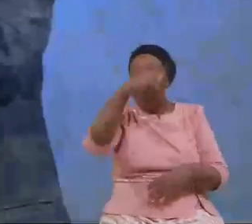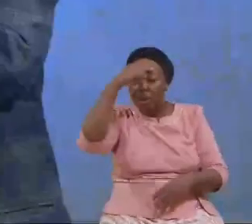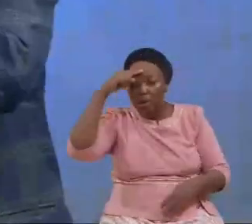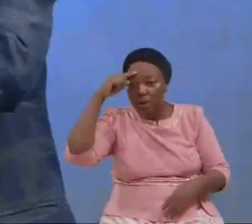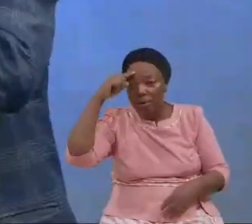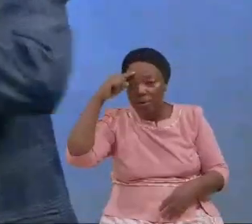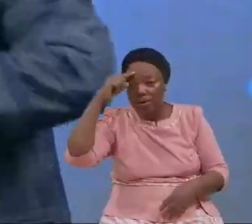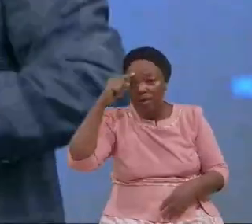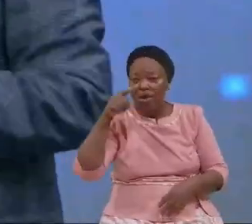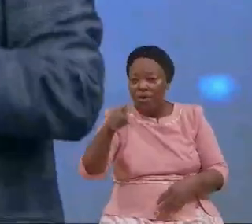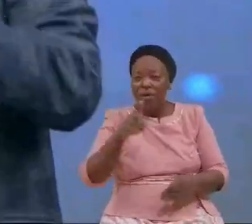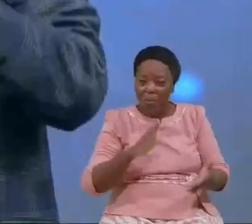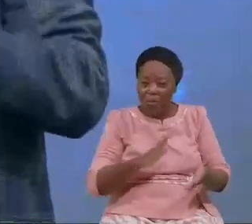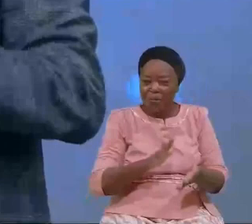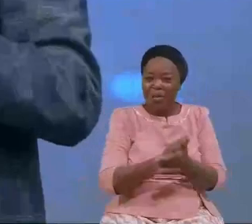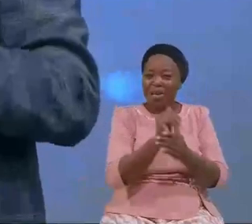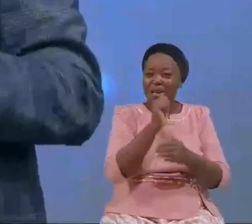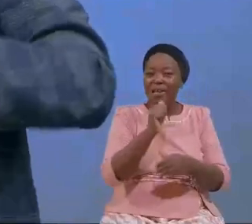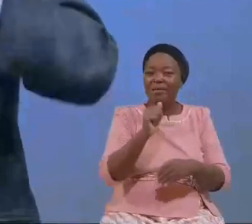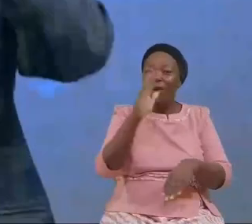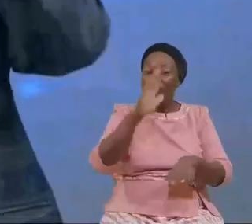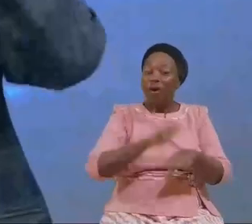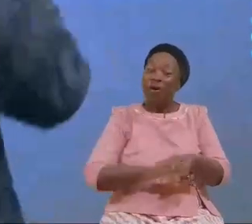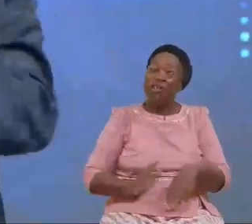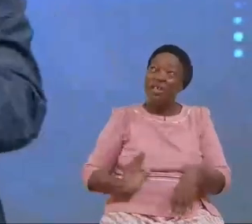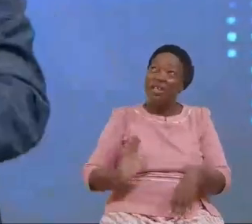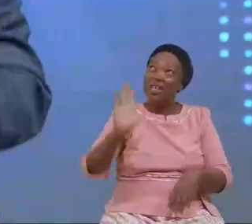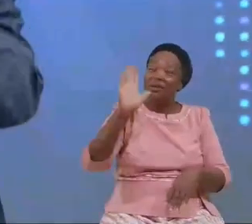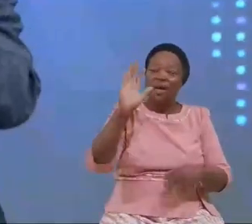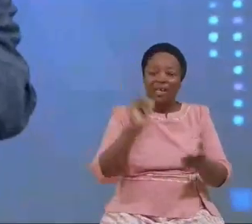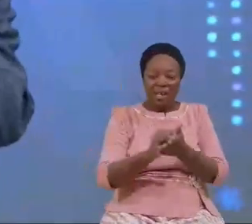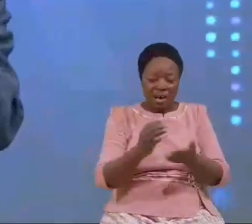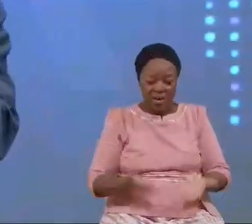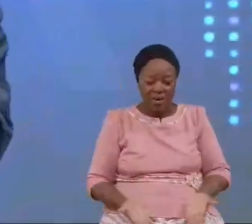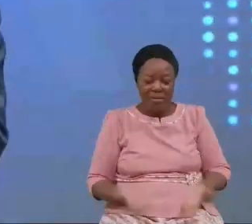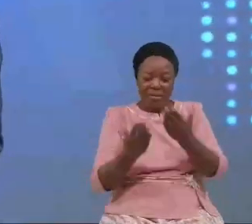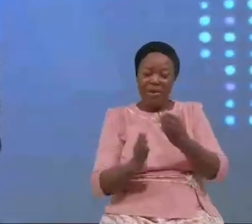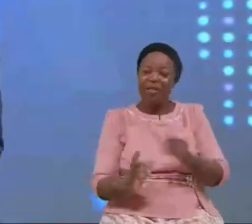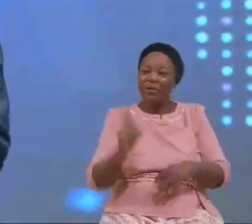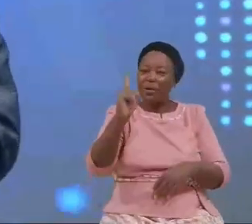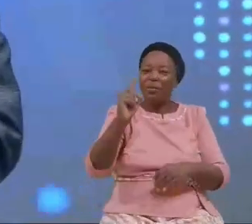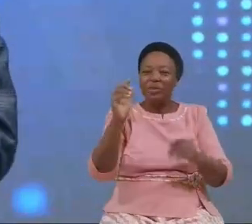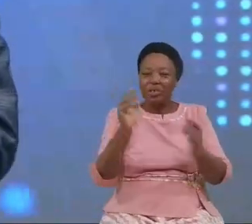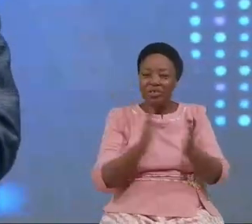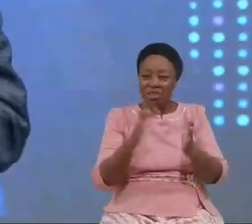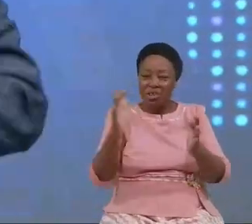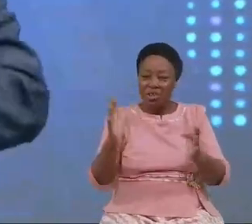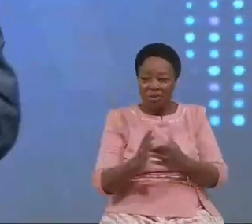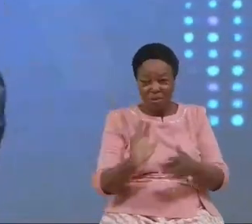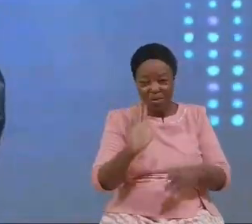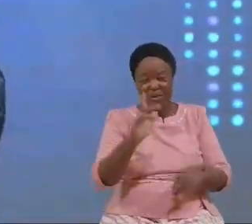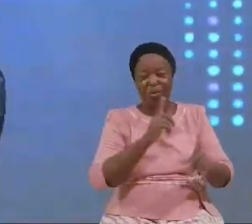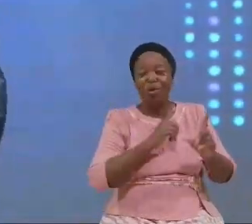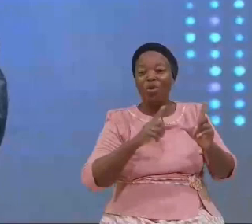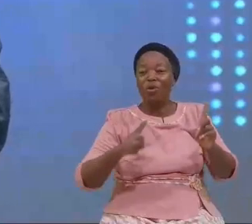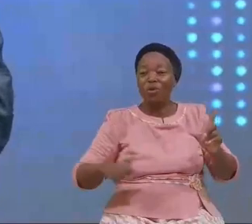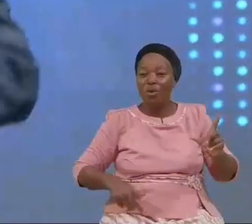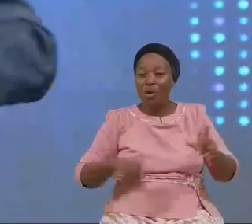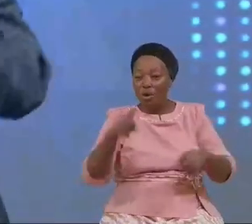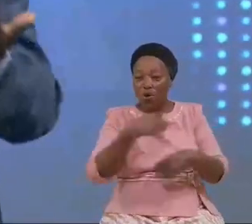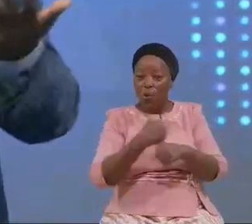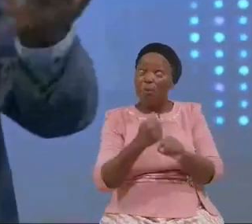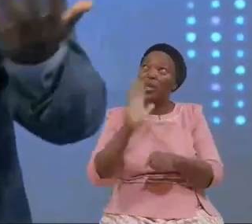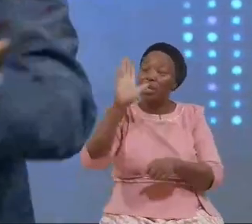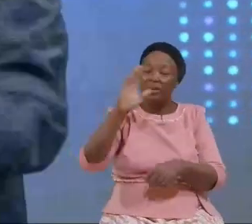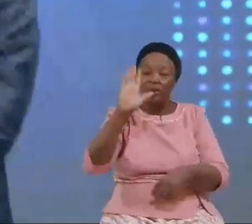parce que tu as cru tu crois en celui qui a ressuscité Jésus dans ton Seigneur tu fais de lui ton